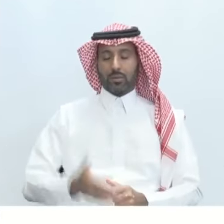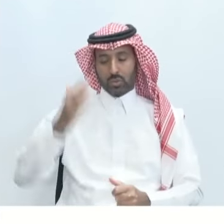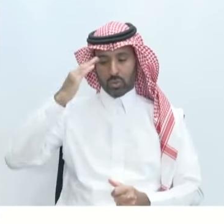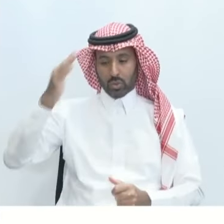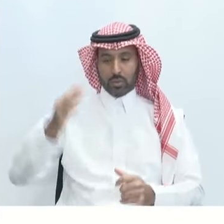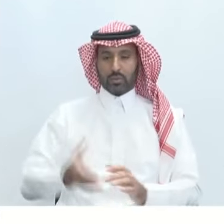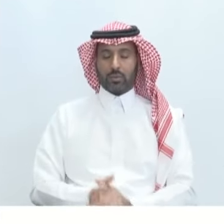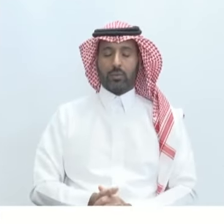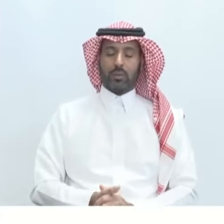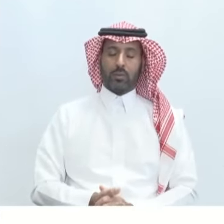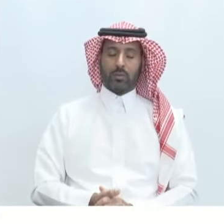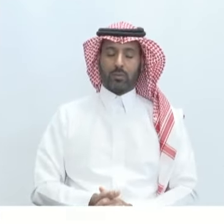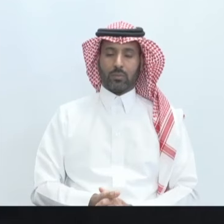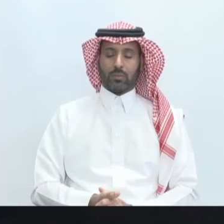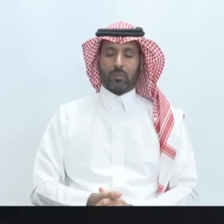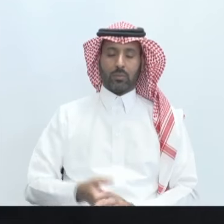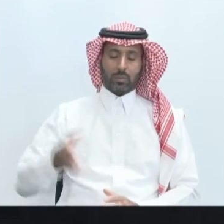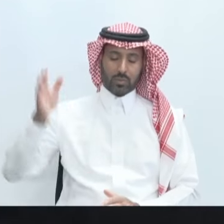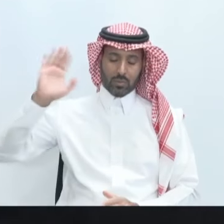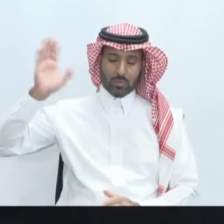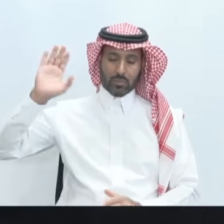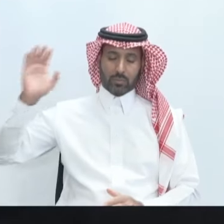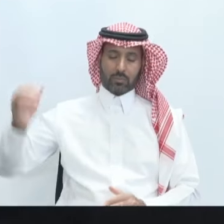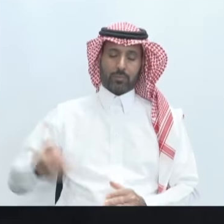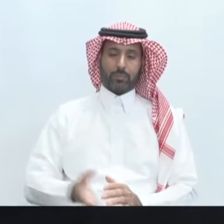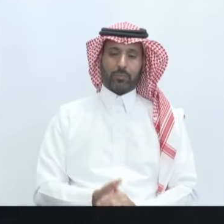لكم اعزائي الطلاب على حسن استماعكم ولنا لقاء في الدرس القادم